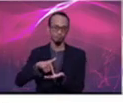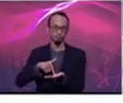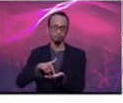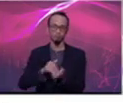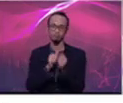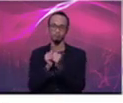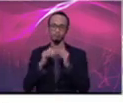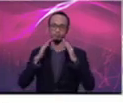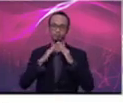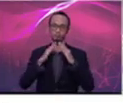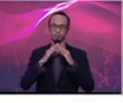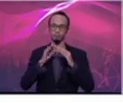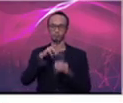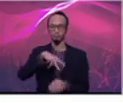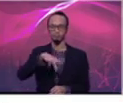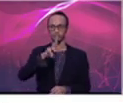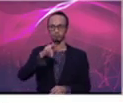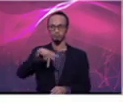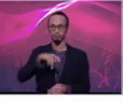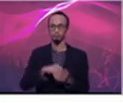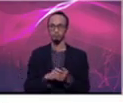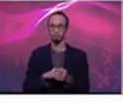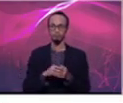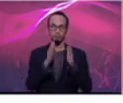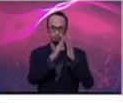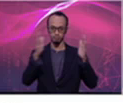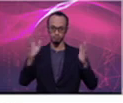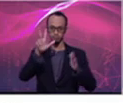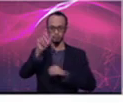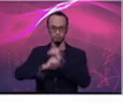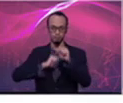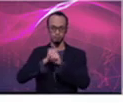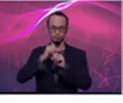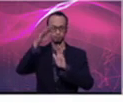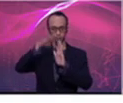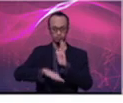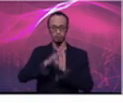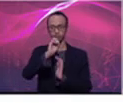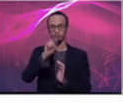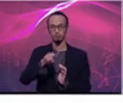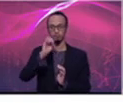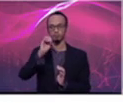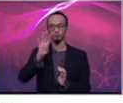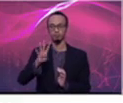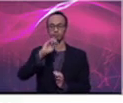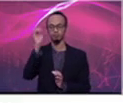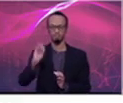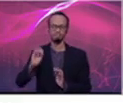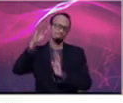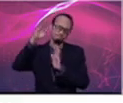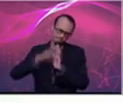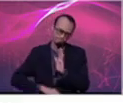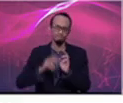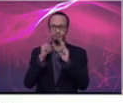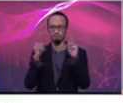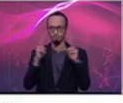rumah perantaraan atau Rp dalam tempoh 3 tahun tu pengulangan mereka tu 0.04% Sa Memang terlalu rendah